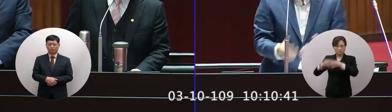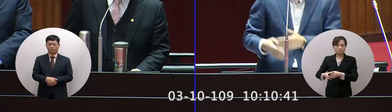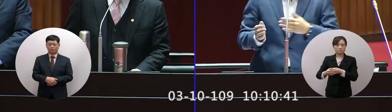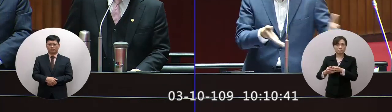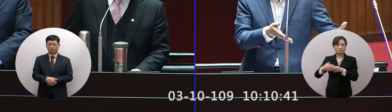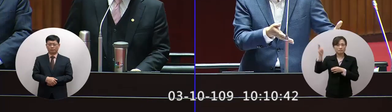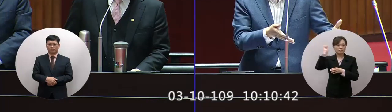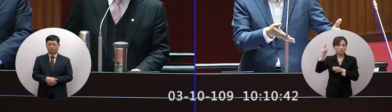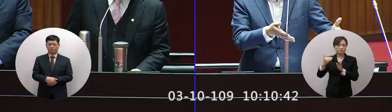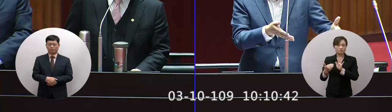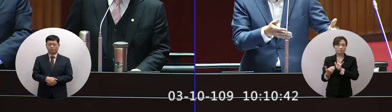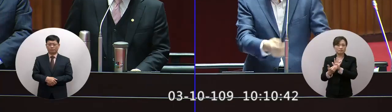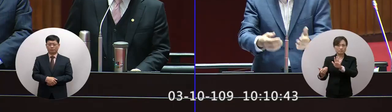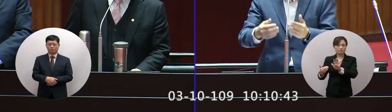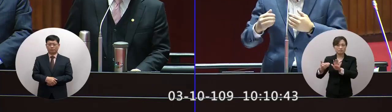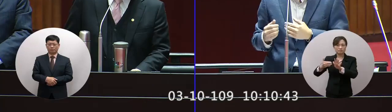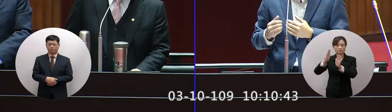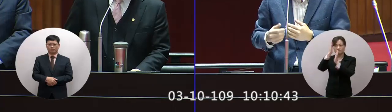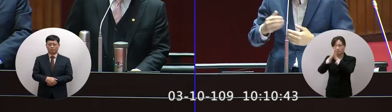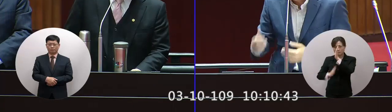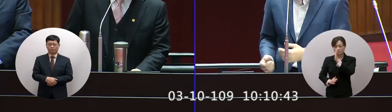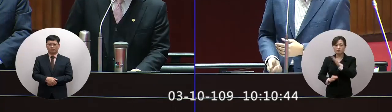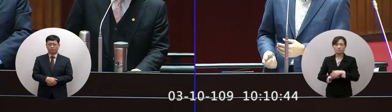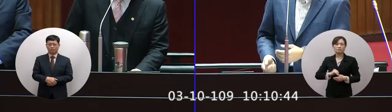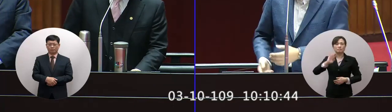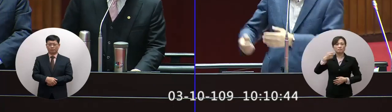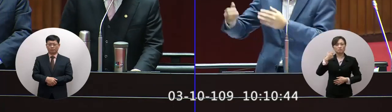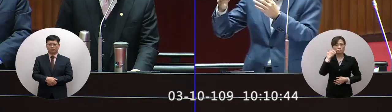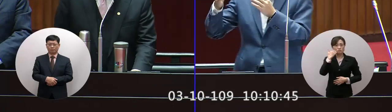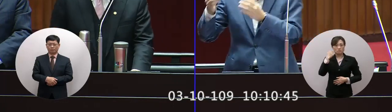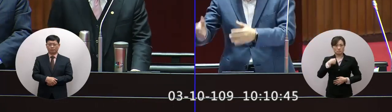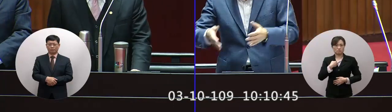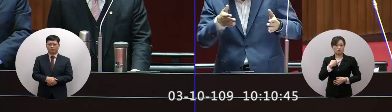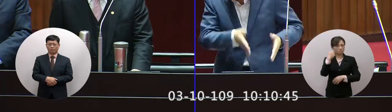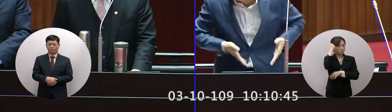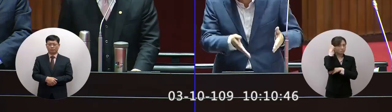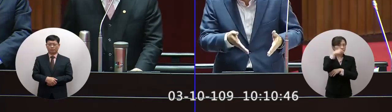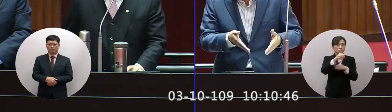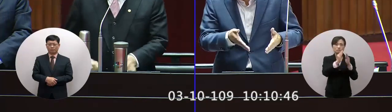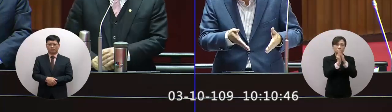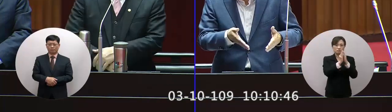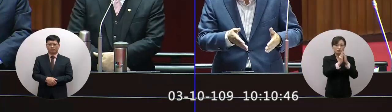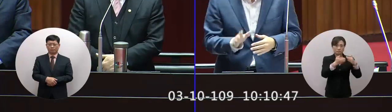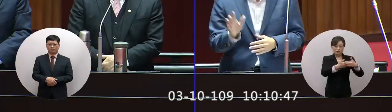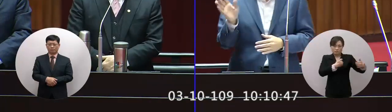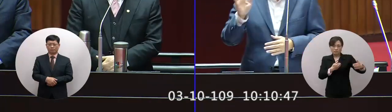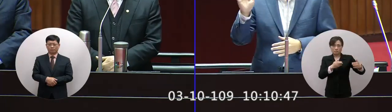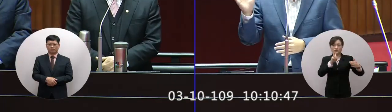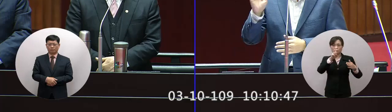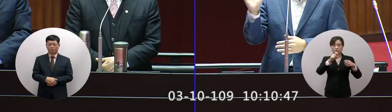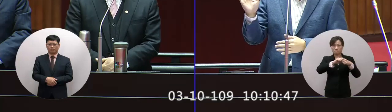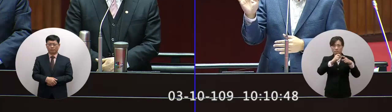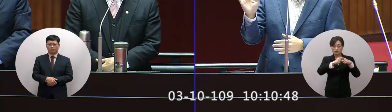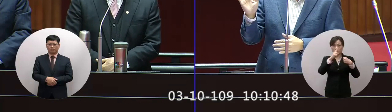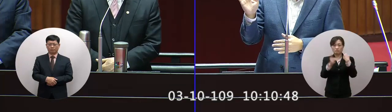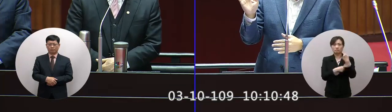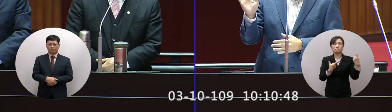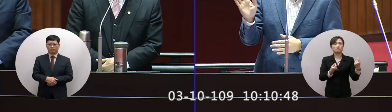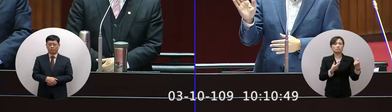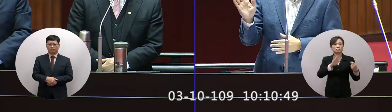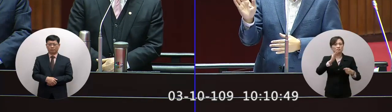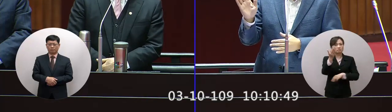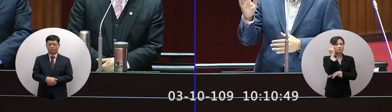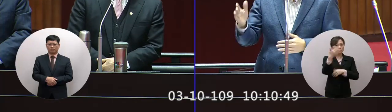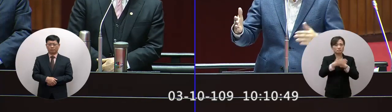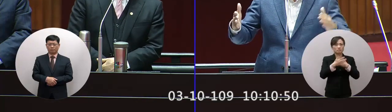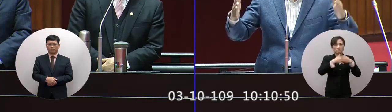么？因为你超标嘛。可是我到桃园，不好意思，我同样的距离哦，哎，我不用帮你装隔音墙，